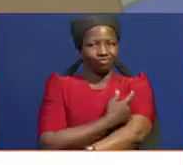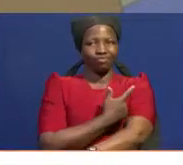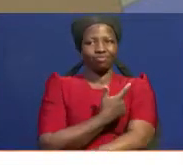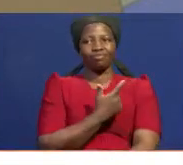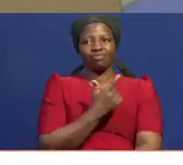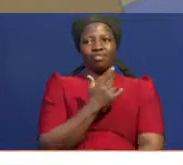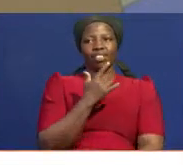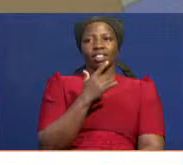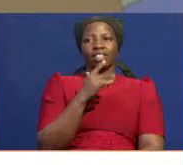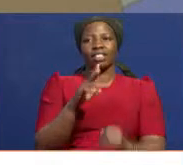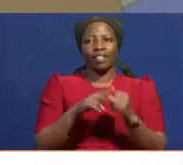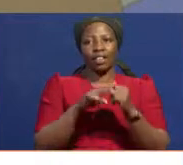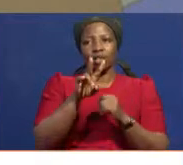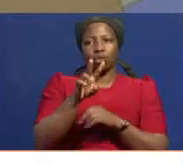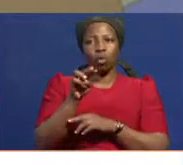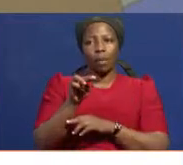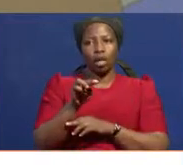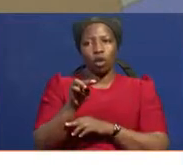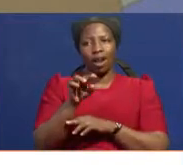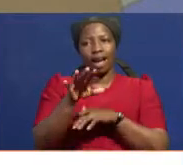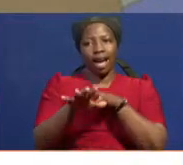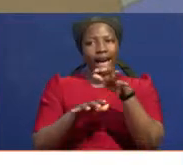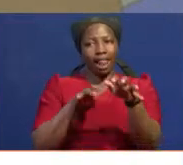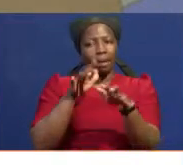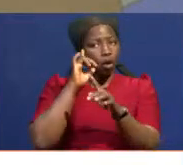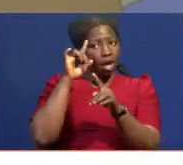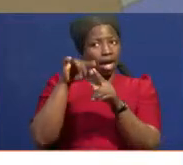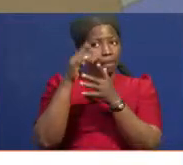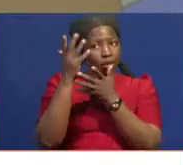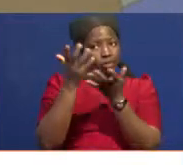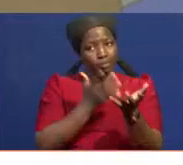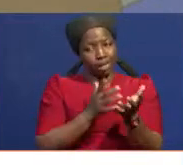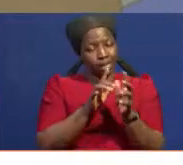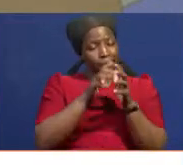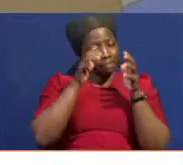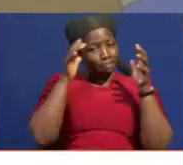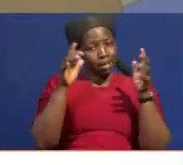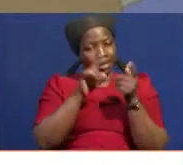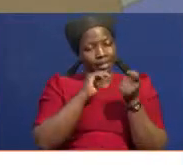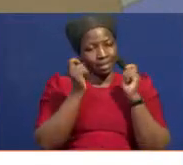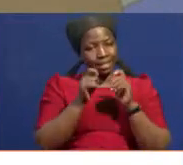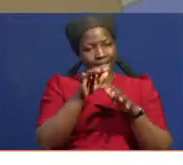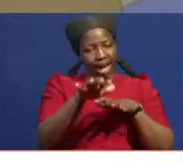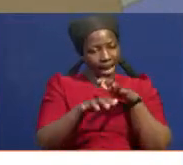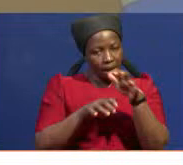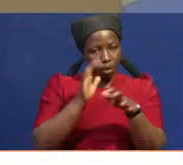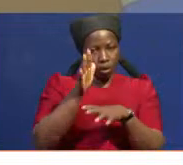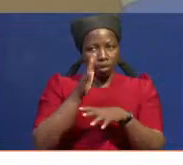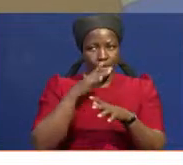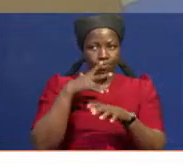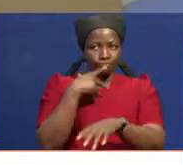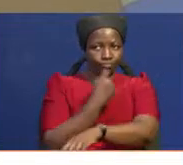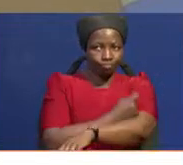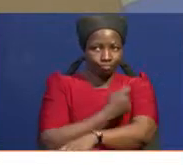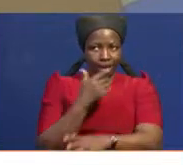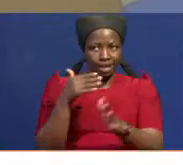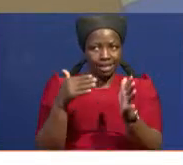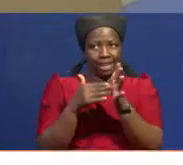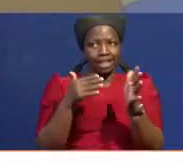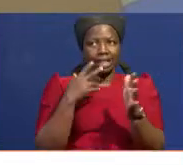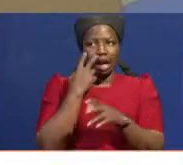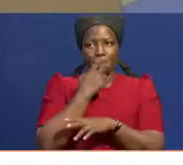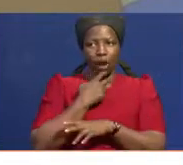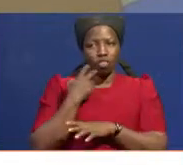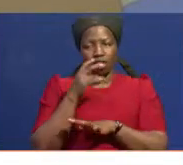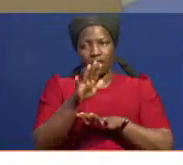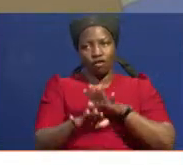hatua inayotajwa kuwa ya kuleta mabadiliko makubwa. Mifugo hao watachanjwa dhidi ya ugonjwa wa miguu na midomo na magonjwa